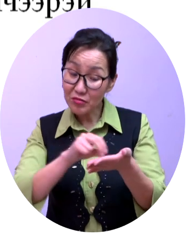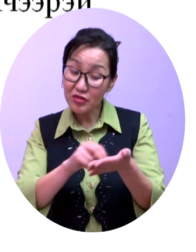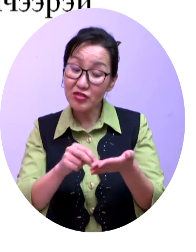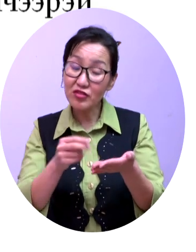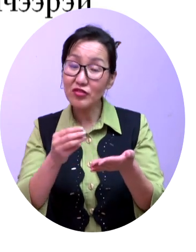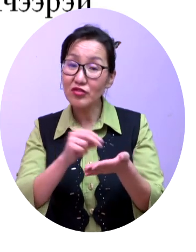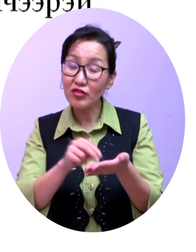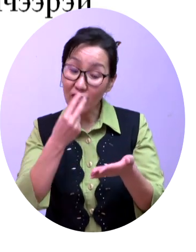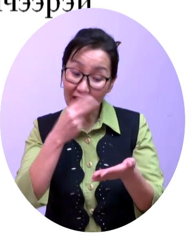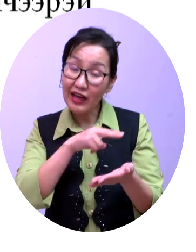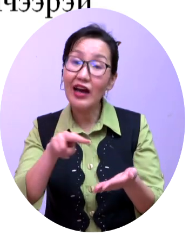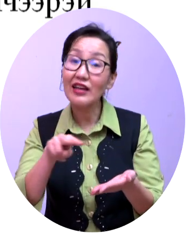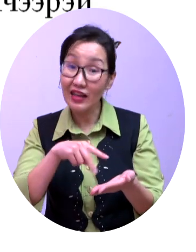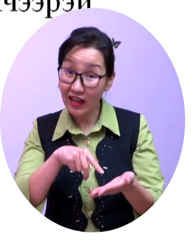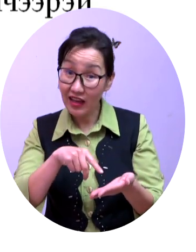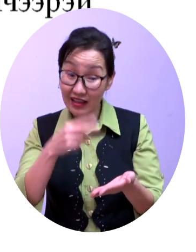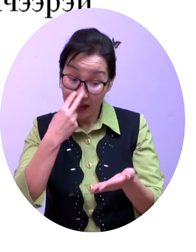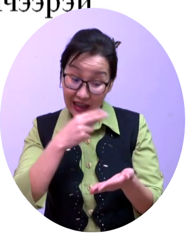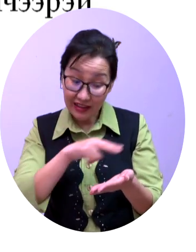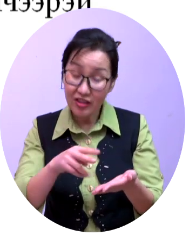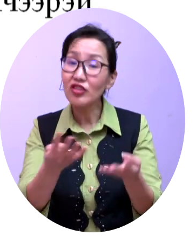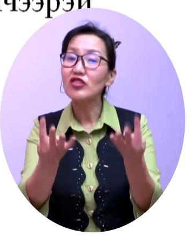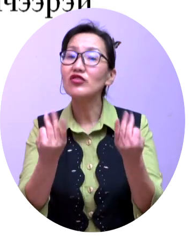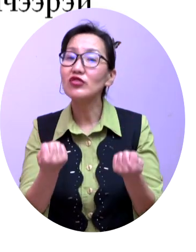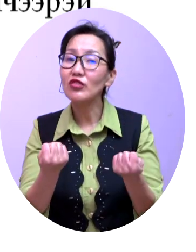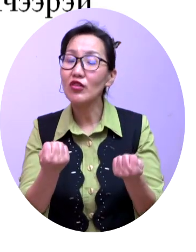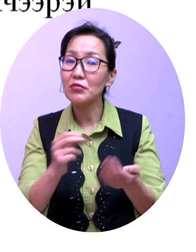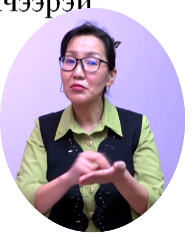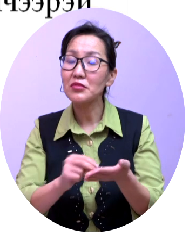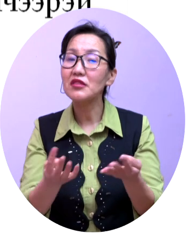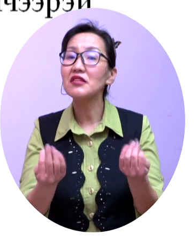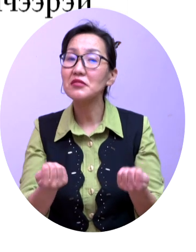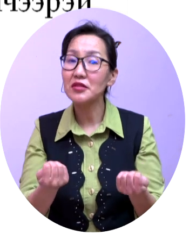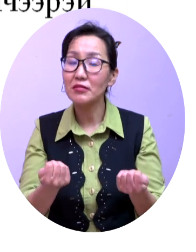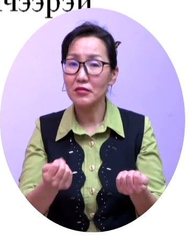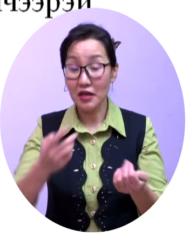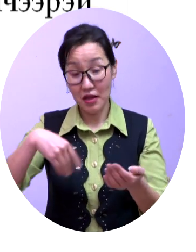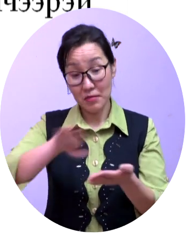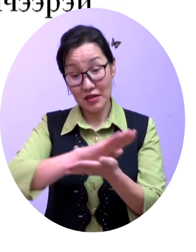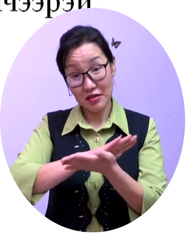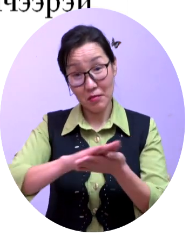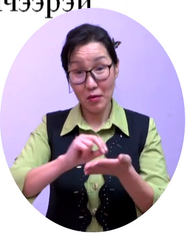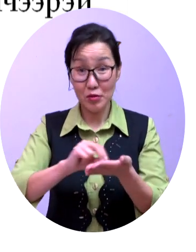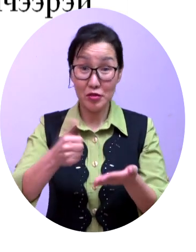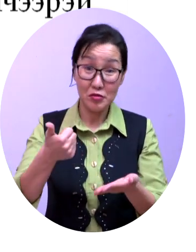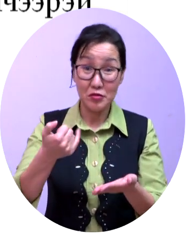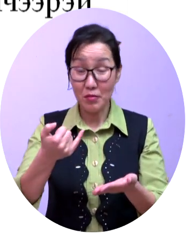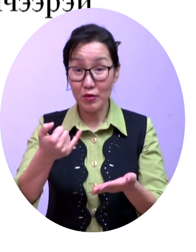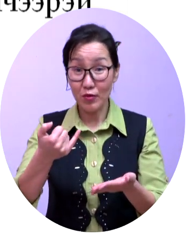тоо бичсэн бэ? Тоолоорой. Хэр зэрэг нямбай бичиж вэ?